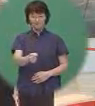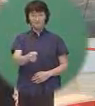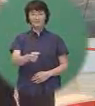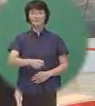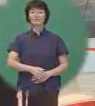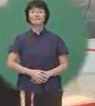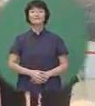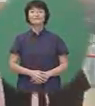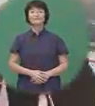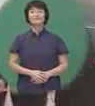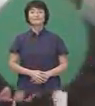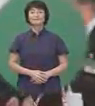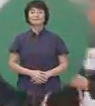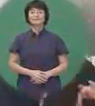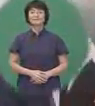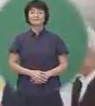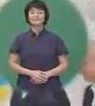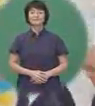3、2、1、0。